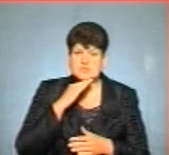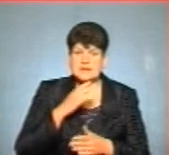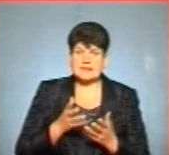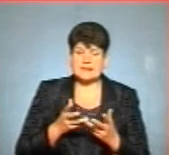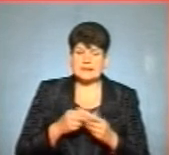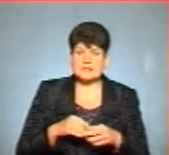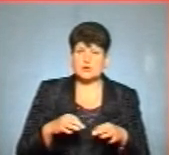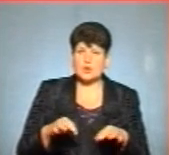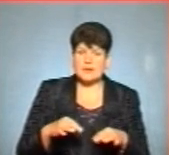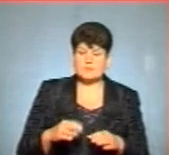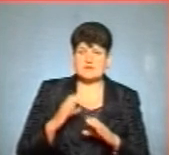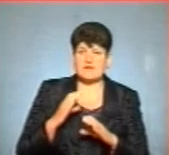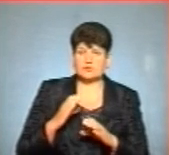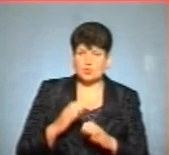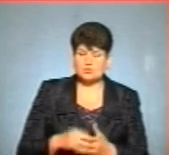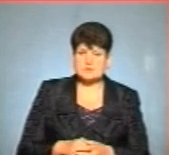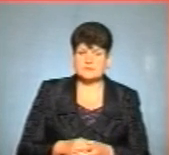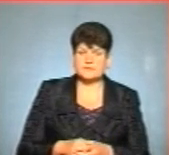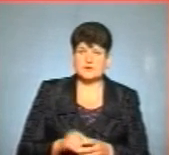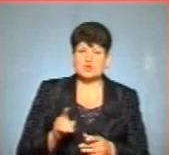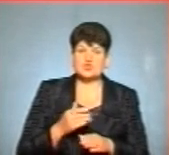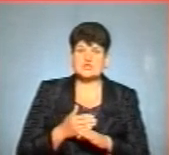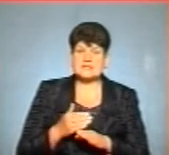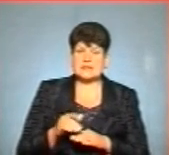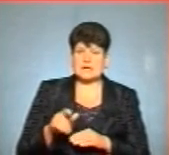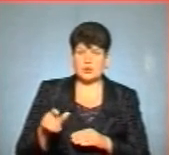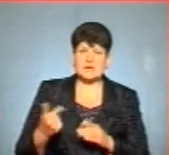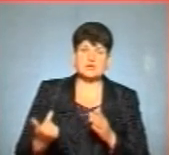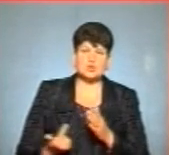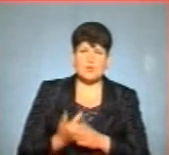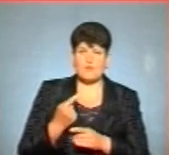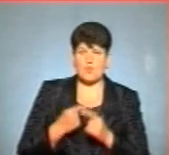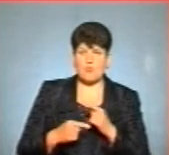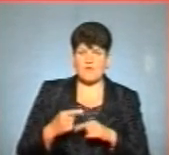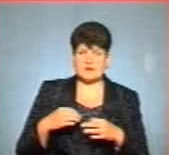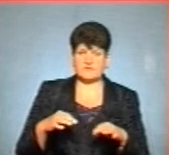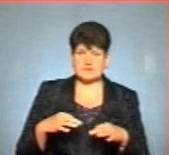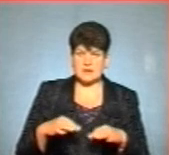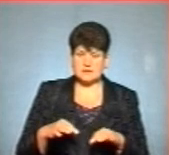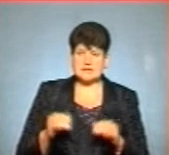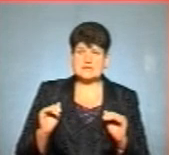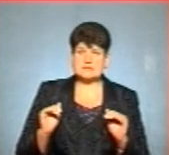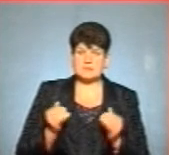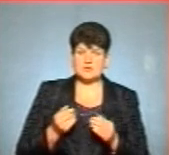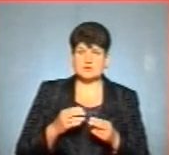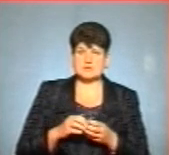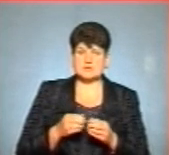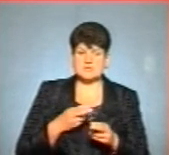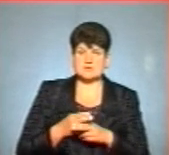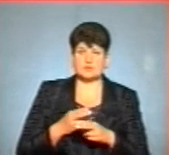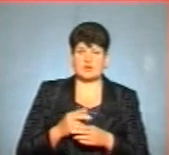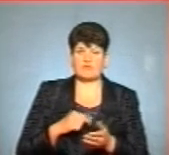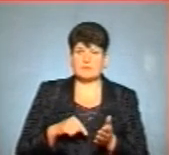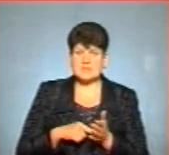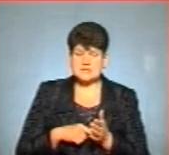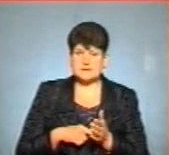кількість тролейбусів, автобусів, що частина людей знову повернеться в громадський транспорт, тим самим зменшиться затори в місті. І,